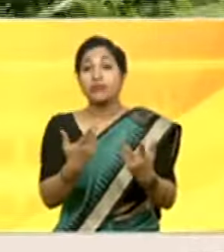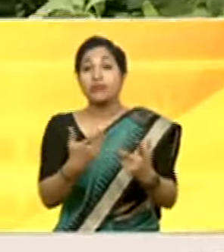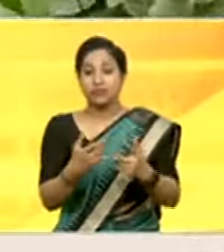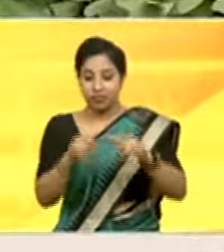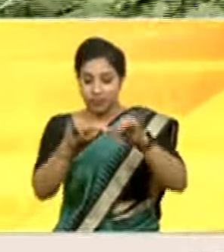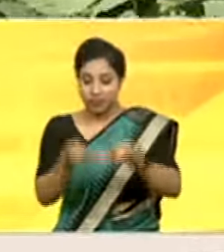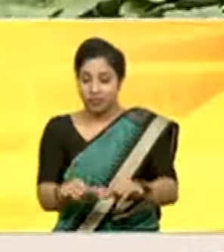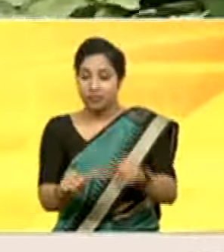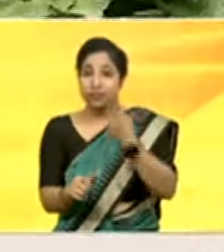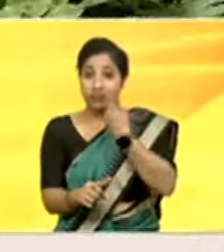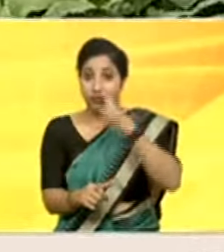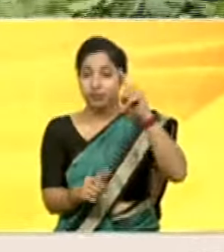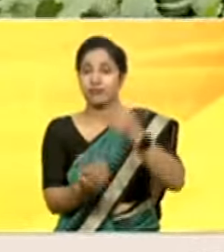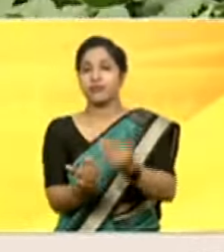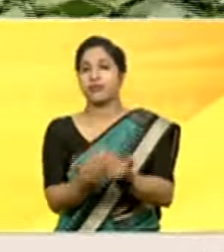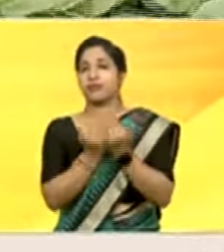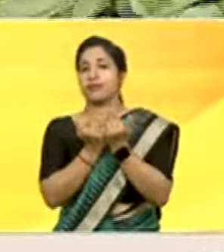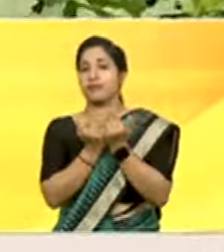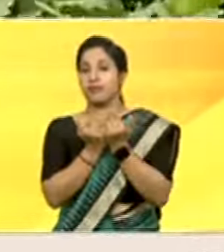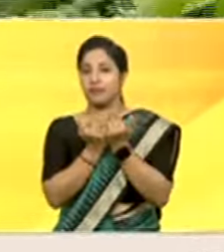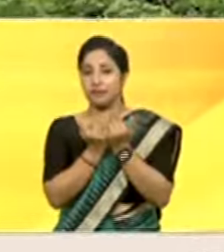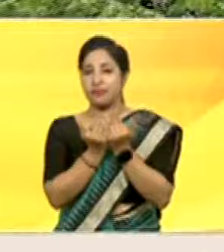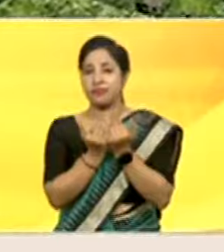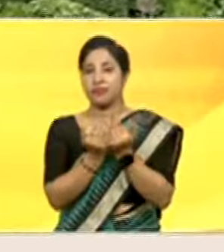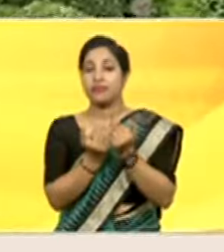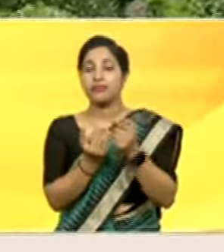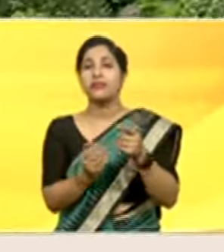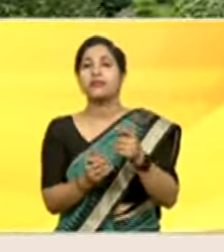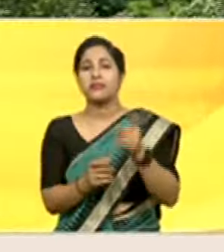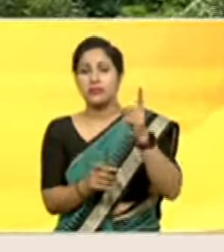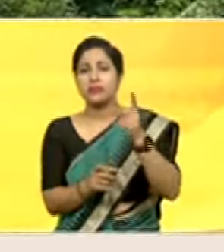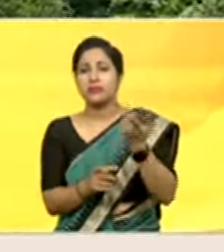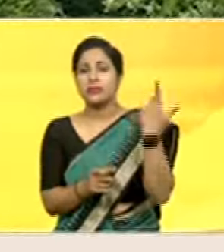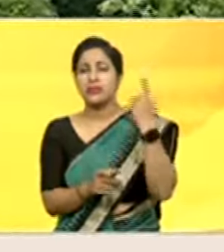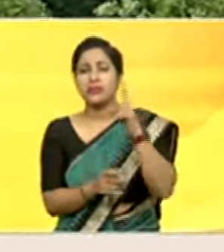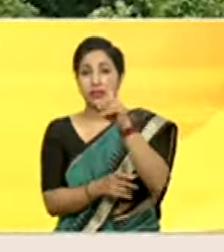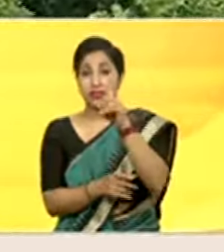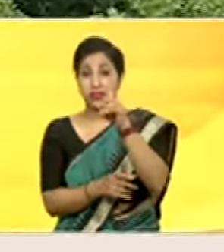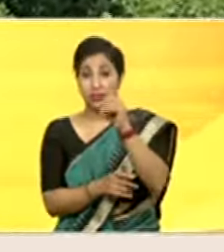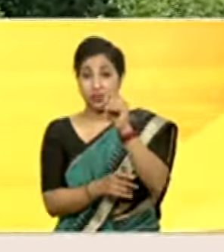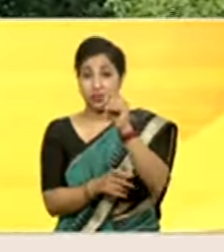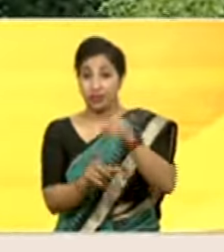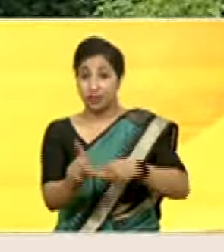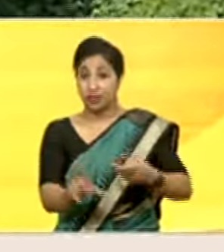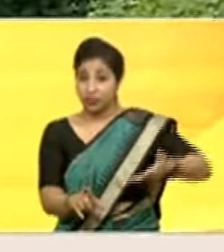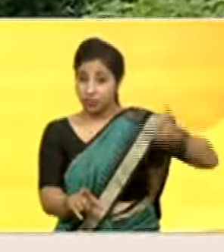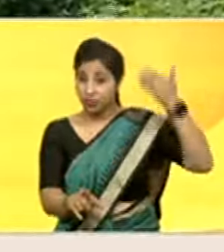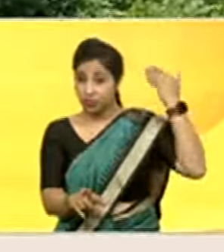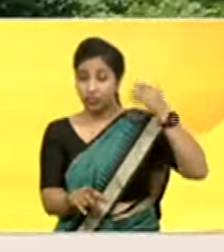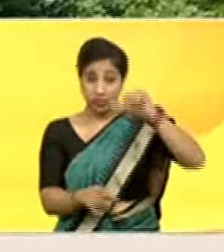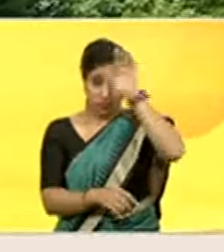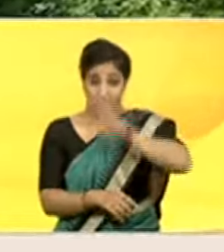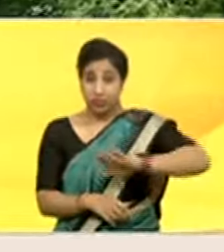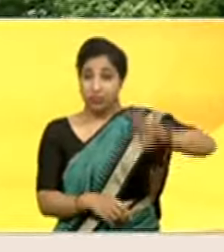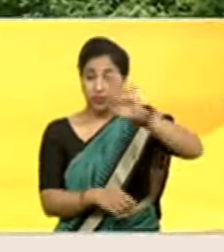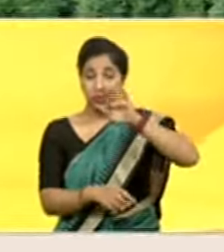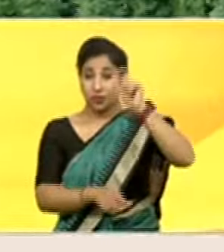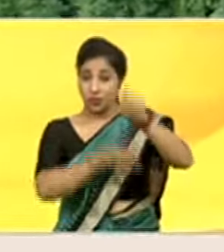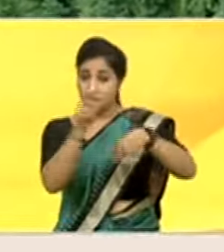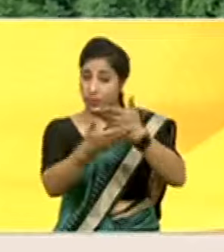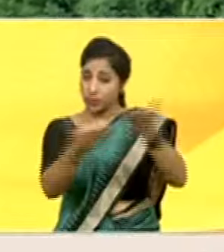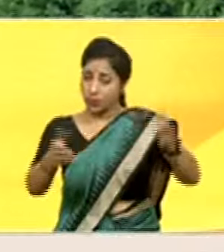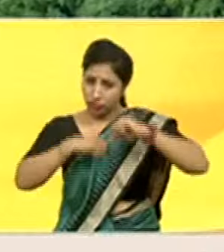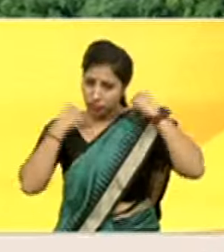धरती मा की भी रक्षा होगी पिछले एक दसक में भारत में सब के प्रयाश से